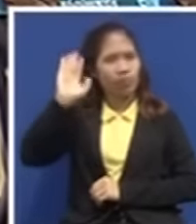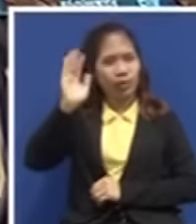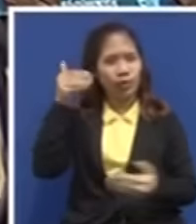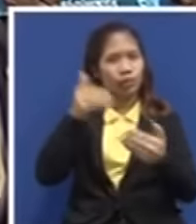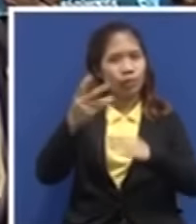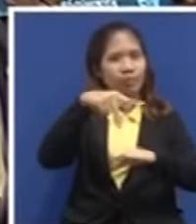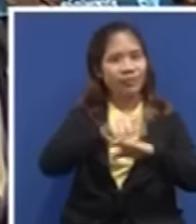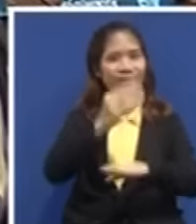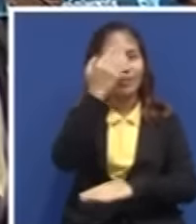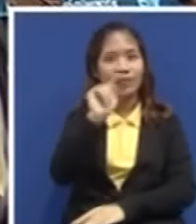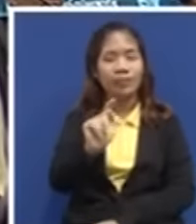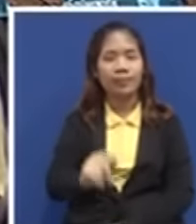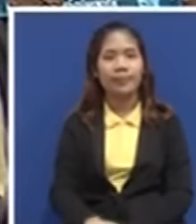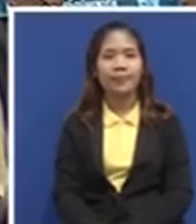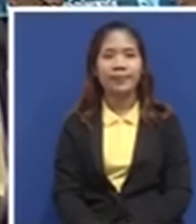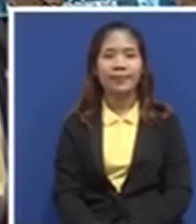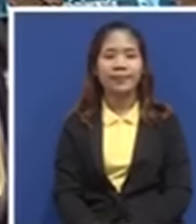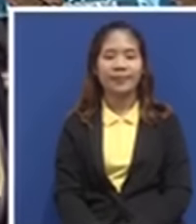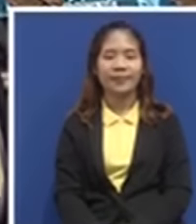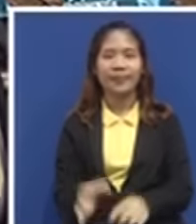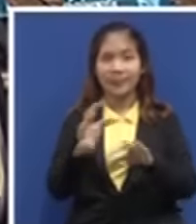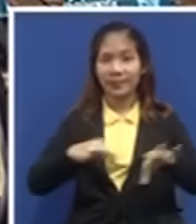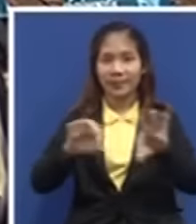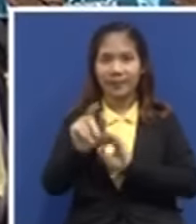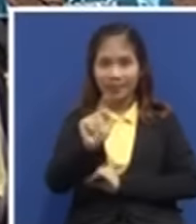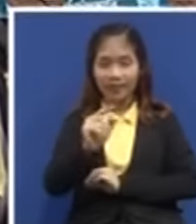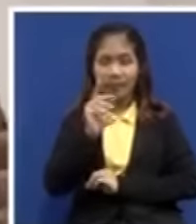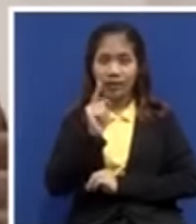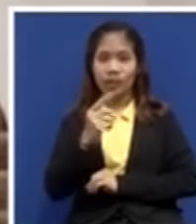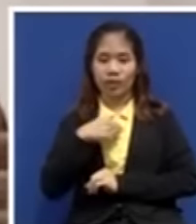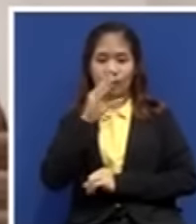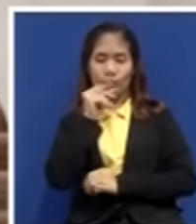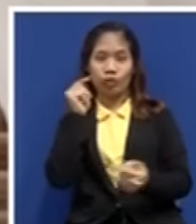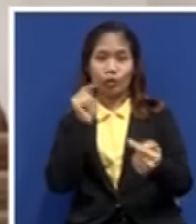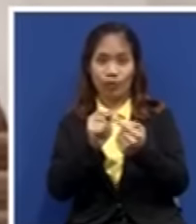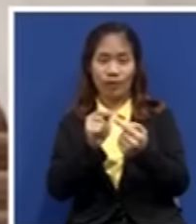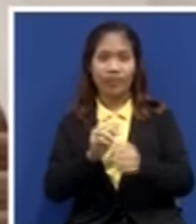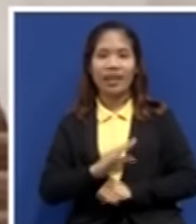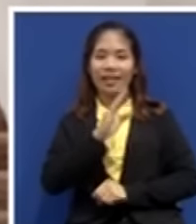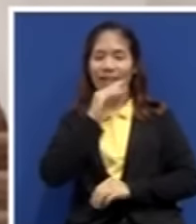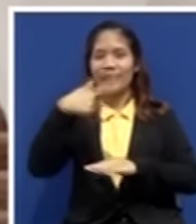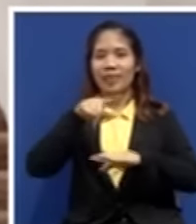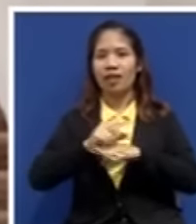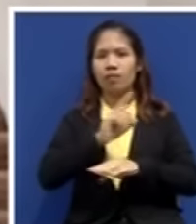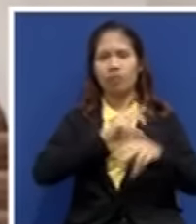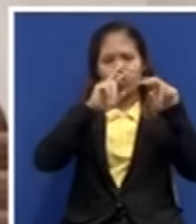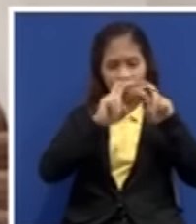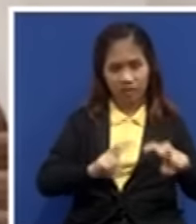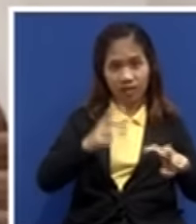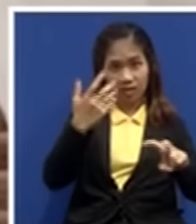านนะครับนะฮะเพราะฉะนั้นเนี่ยนะครับต้องกราบเรียนท่านประธานว่าเมื่อท่านประธานวินิจฉัยแล้วเนี่ยนะ